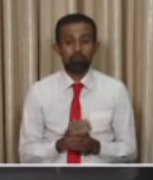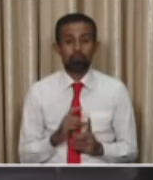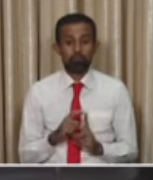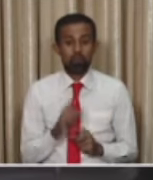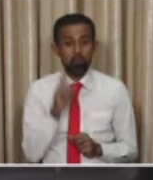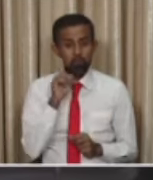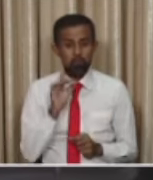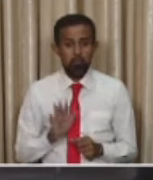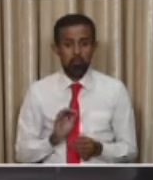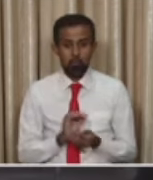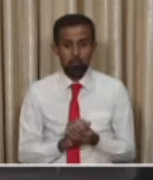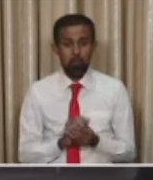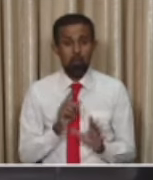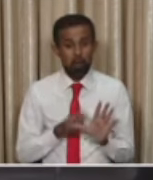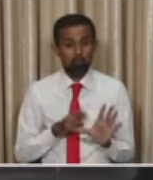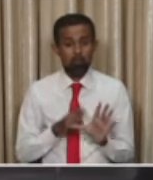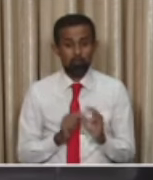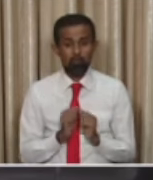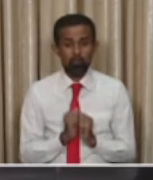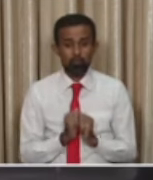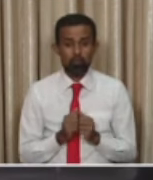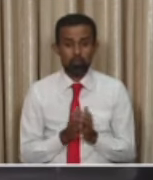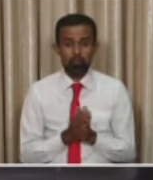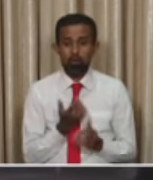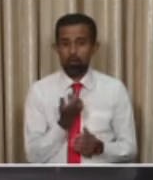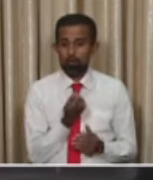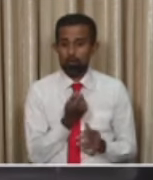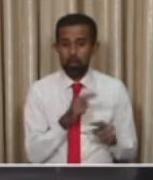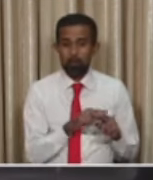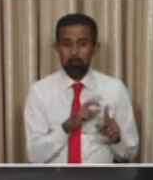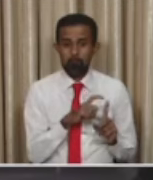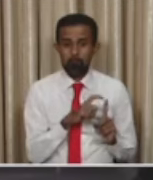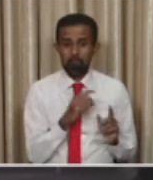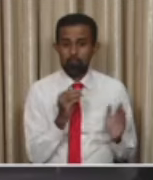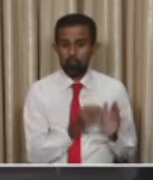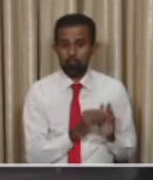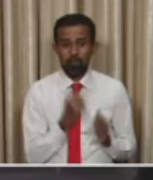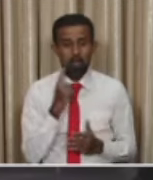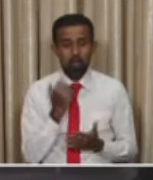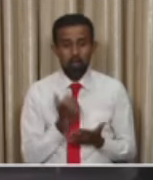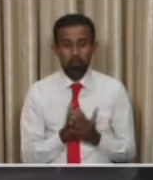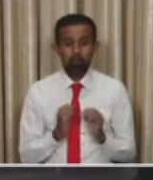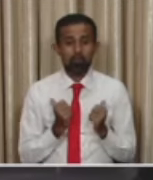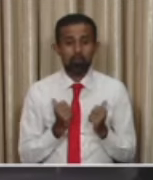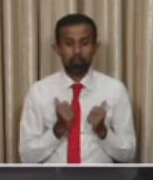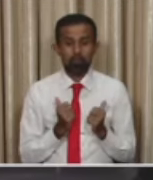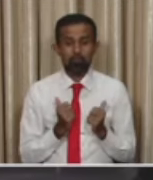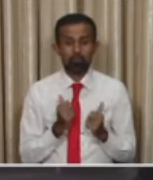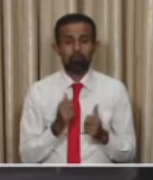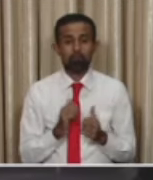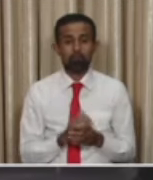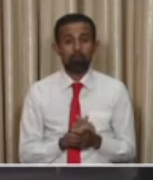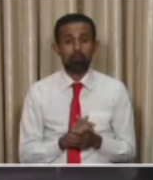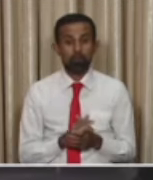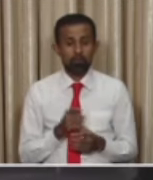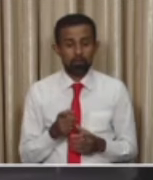බලාපොරොත්තුවක් තියාගෙන අවුරුදු ගාණක් සේවය කරලා තමුගේ සල්ලි ටිකක් ඩිපොසිට් කරලා ඒකෙන් බොහොම අමාරුවෙන් ගෙට ගහගෙන ජීවත් වෙද්දී